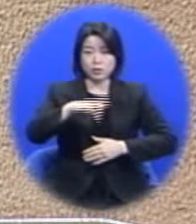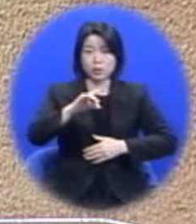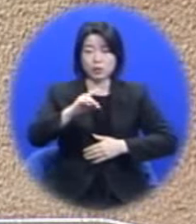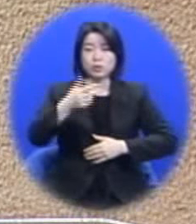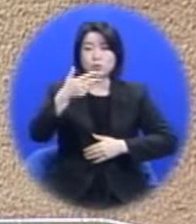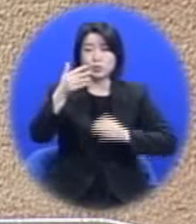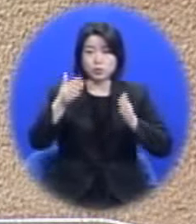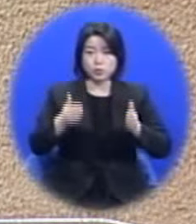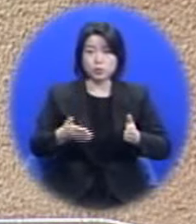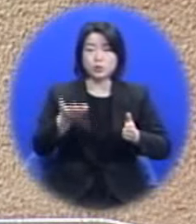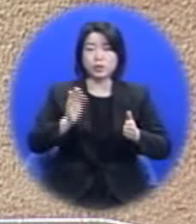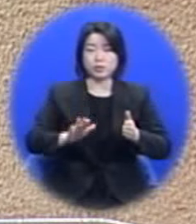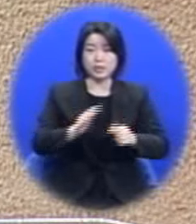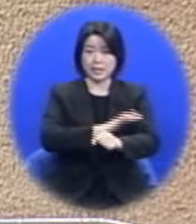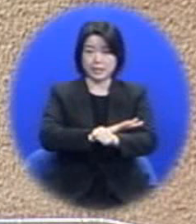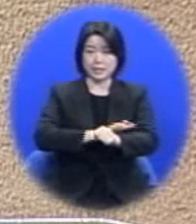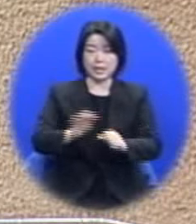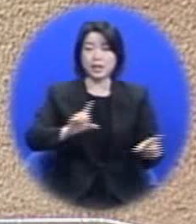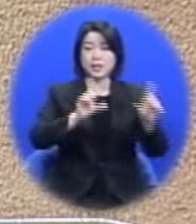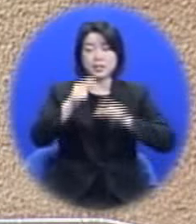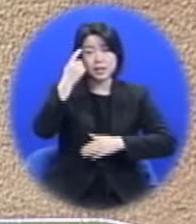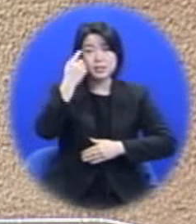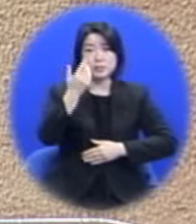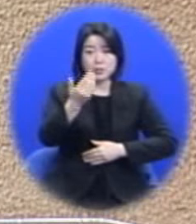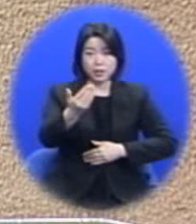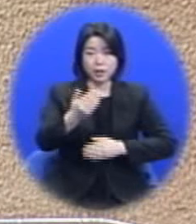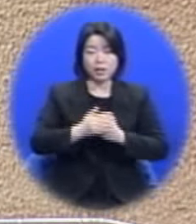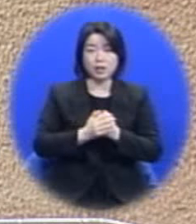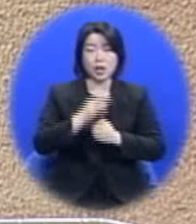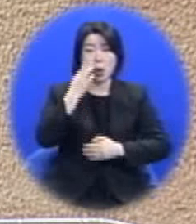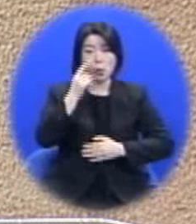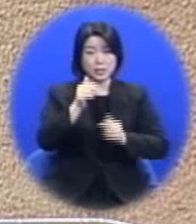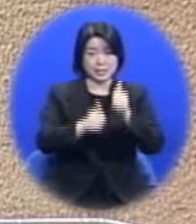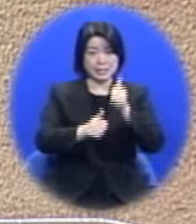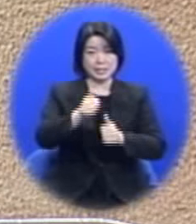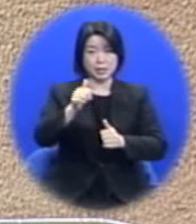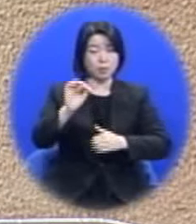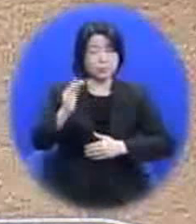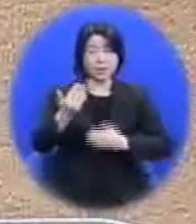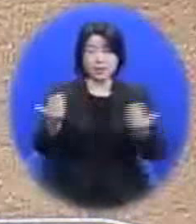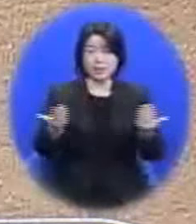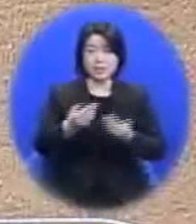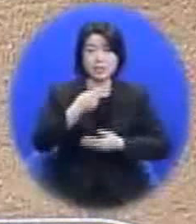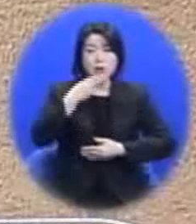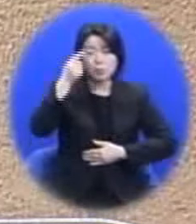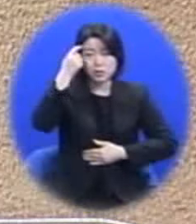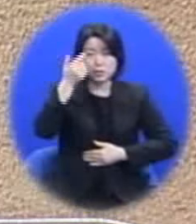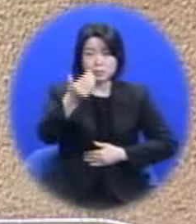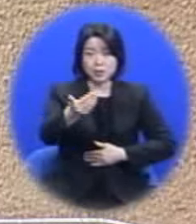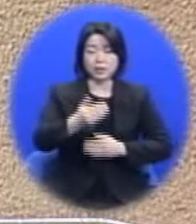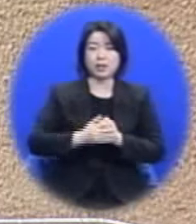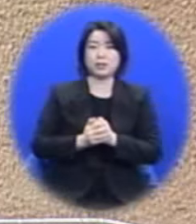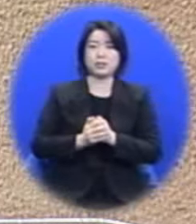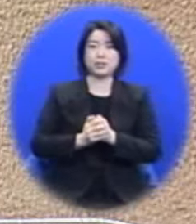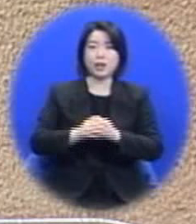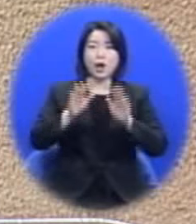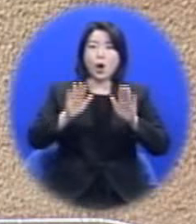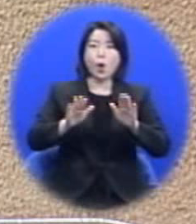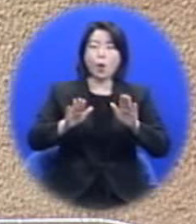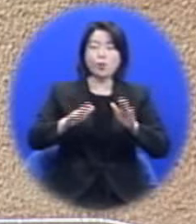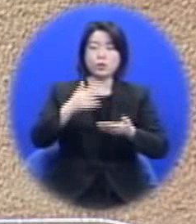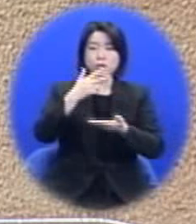보내셨습니까? 혹시 시험되는 일은 없었나요? 여러분, 오늘 주일